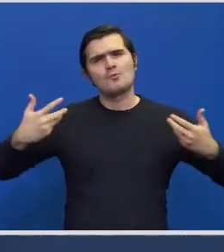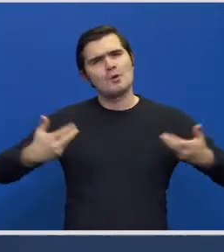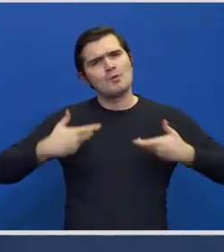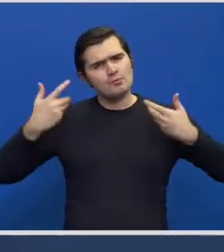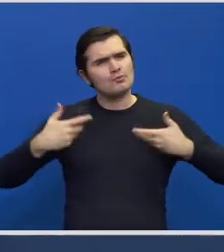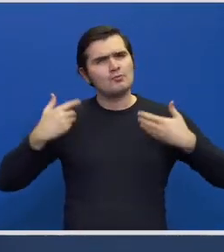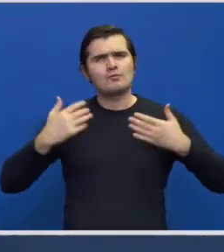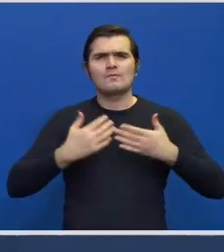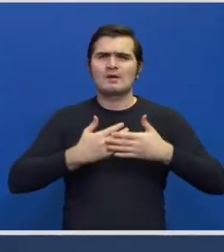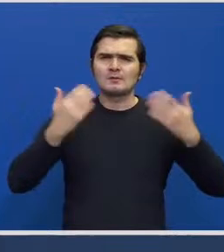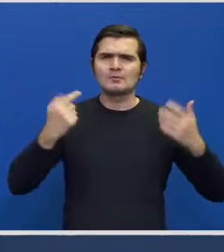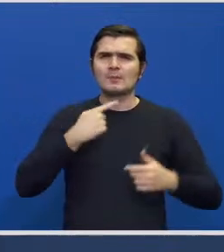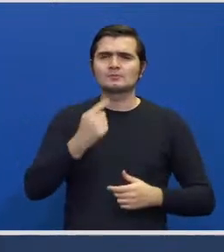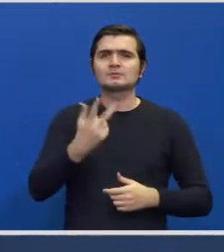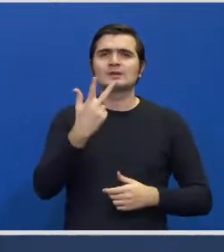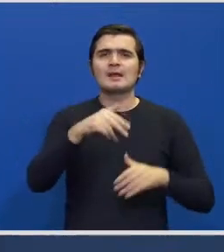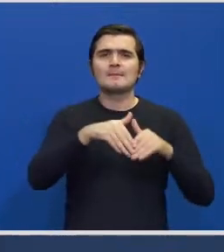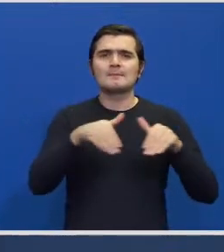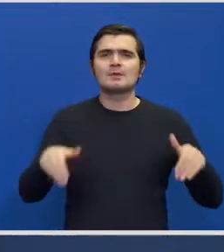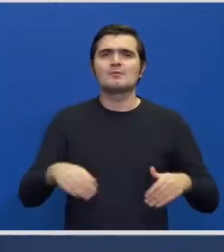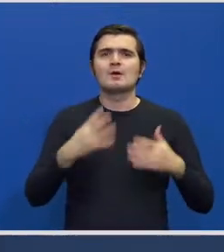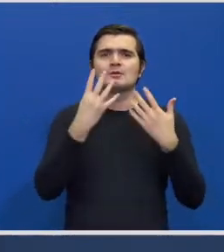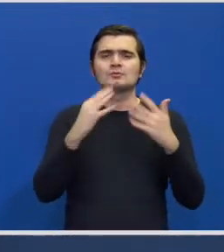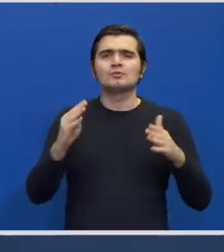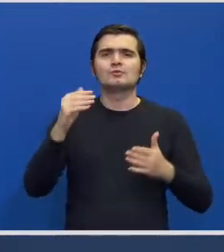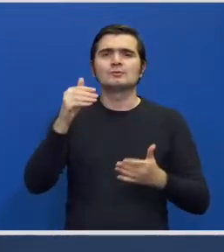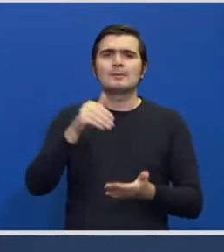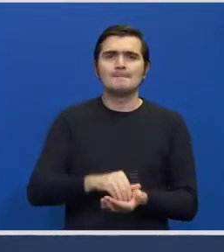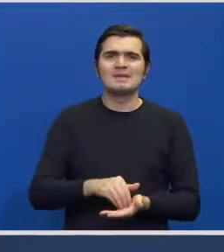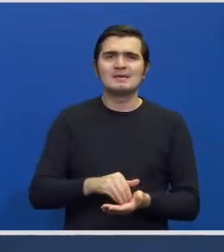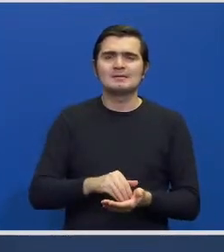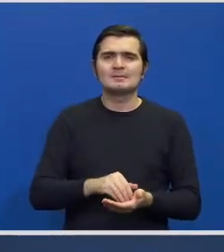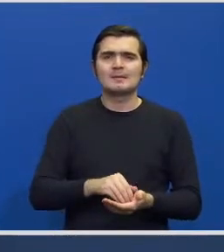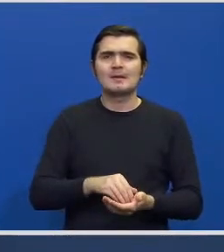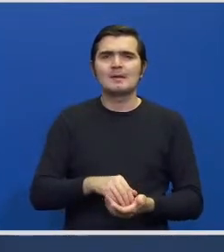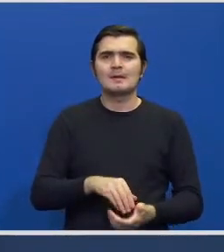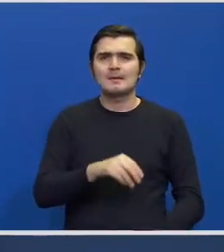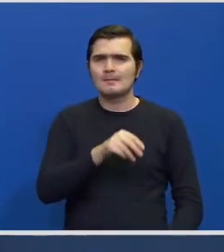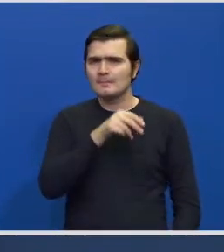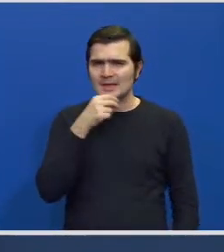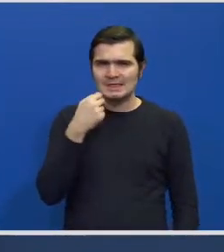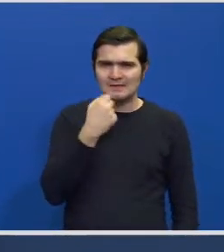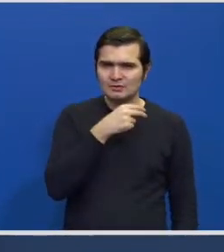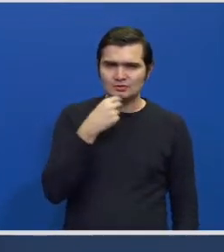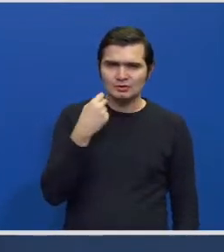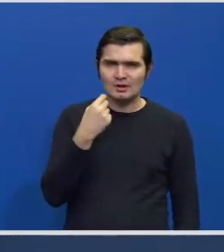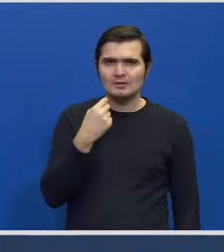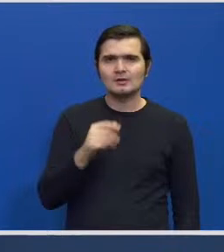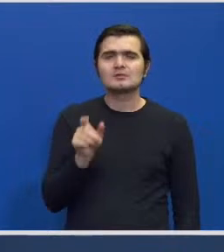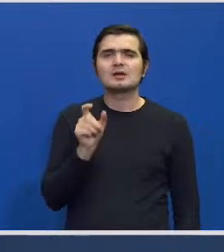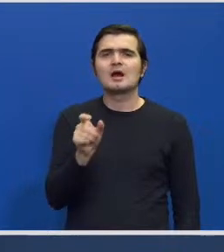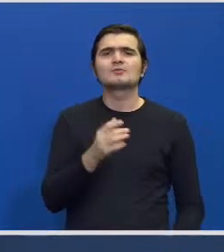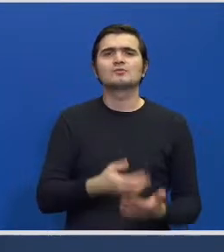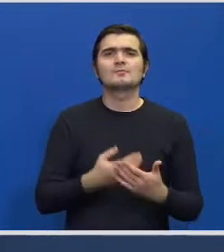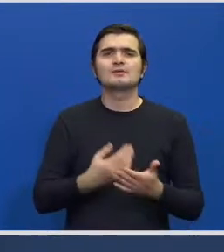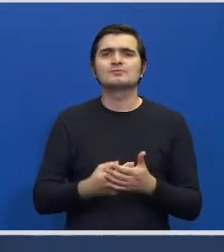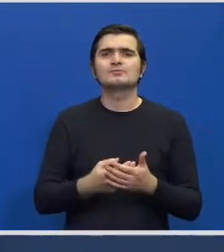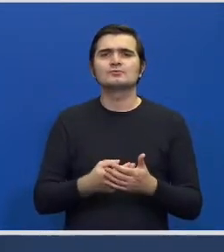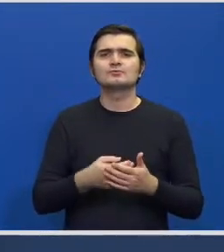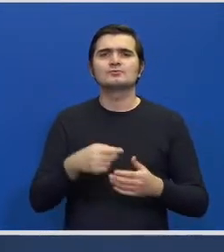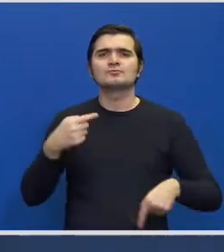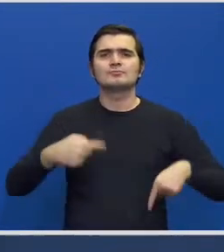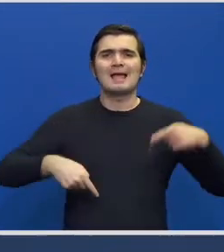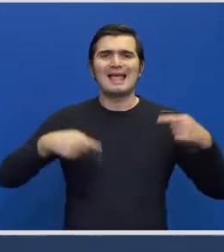bucur foarte mult, așa cum am menționat, 3.900.000 de beneficiari